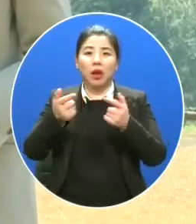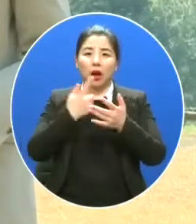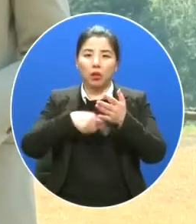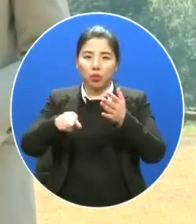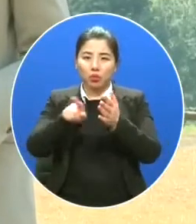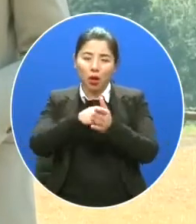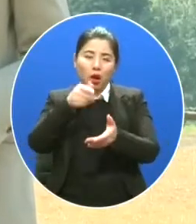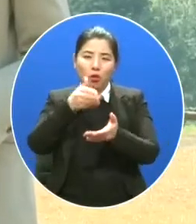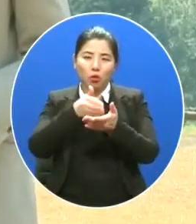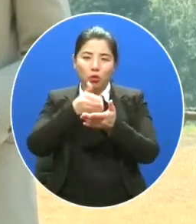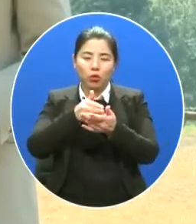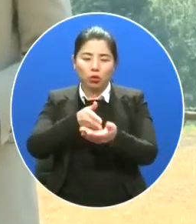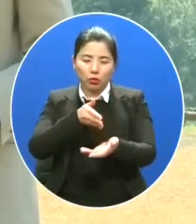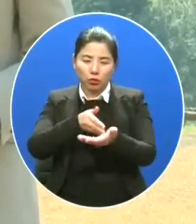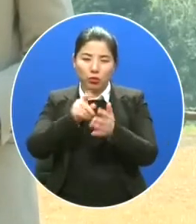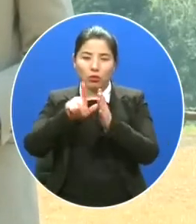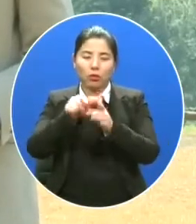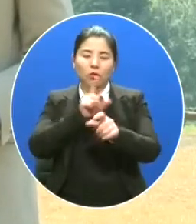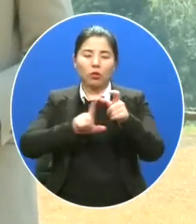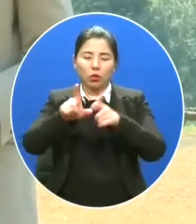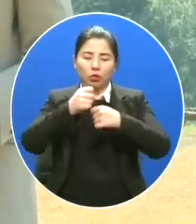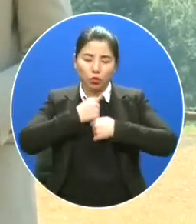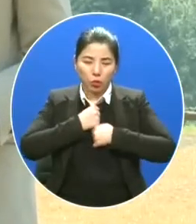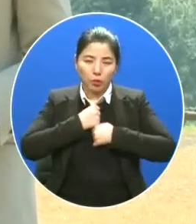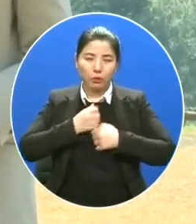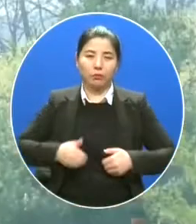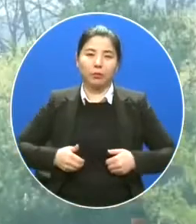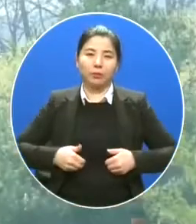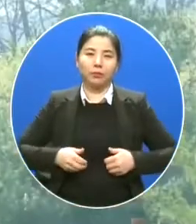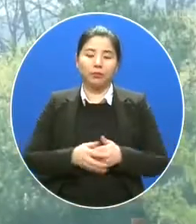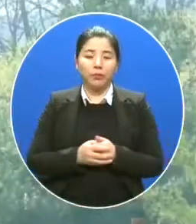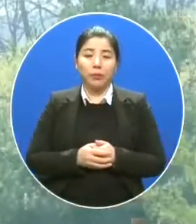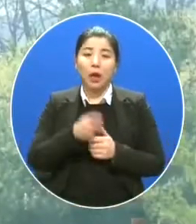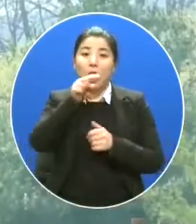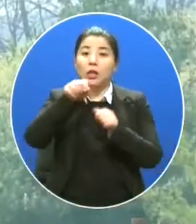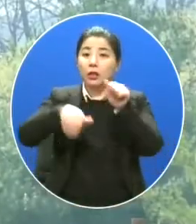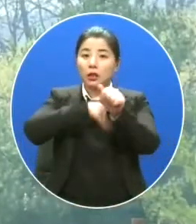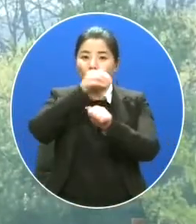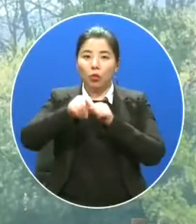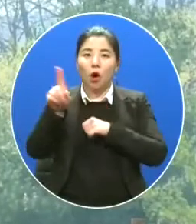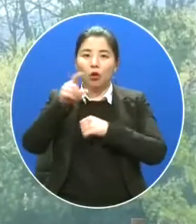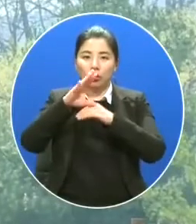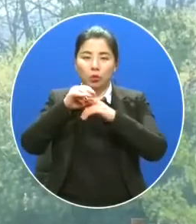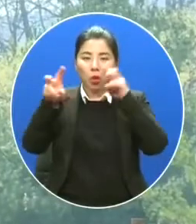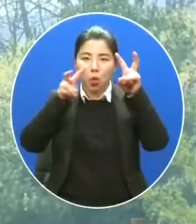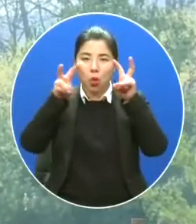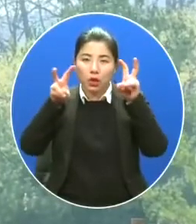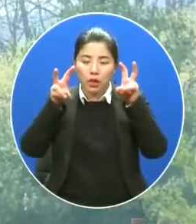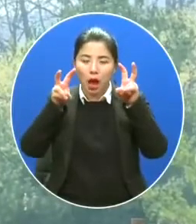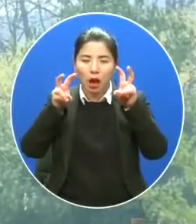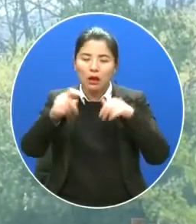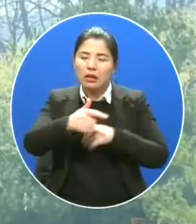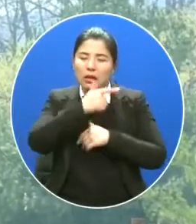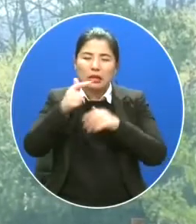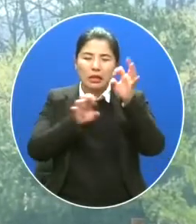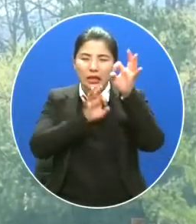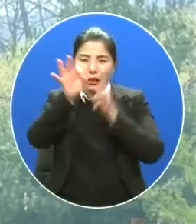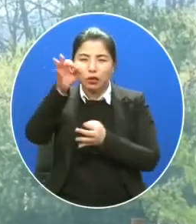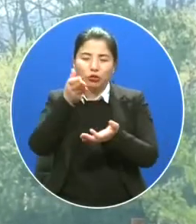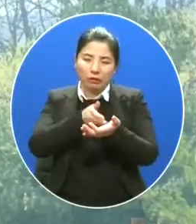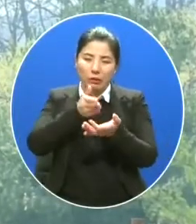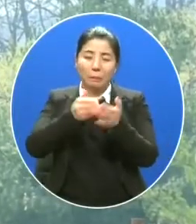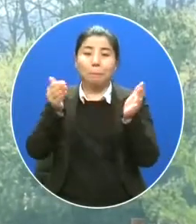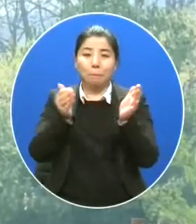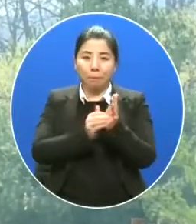않도록 언론은 보도에 신중을 기해야 할 것입니다. 이런 상황에서 한 언론사가 심각한 오보를 내고